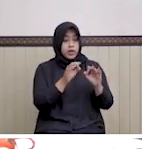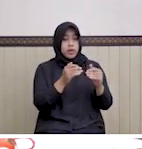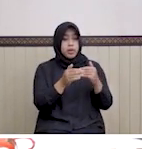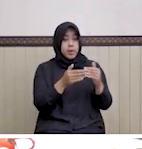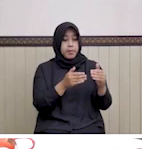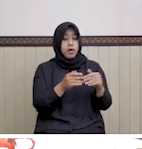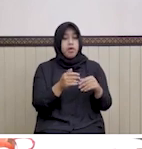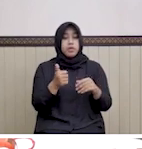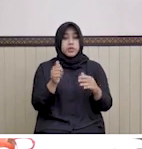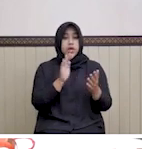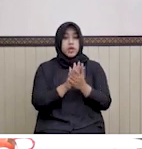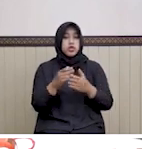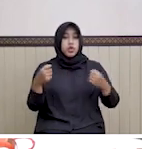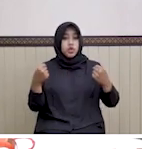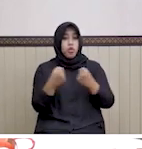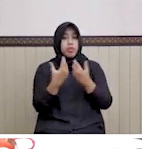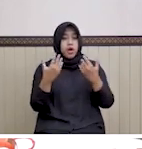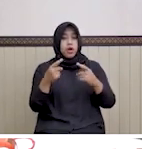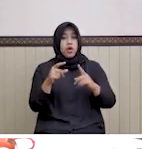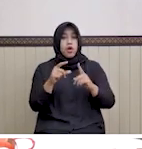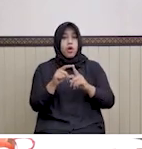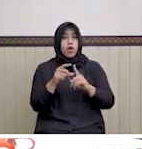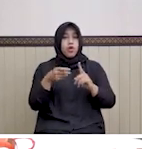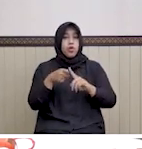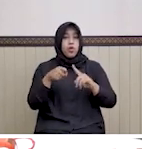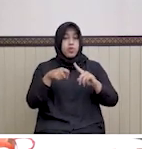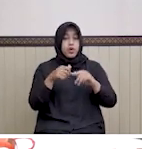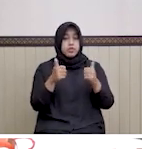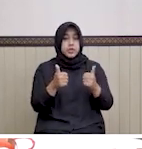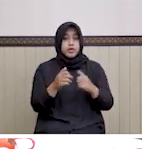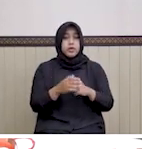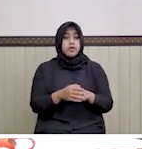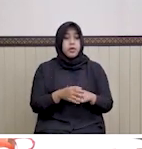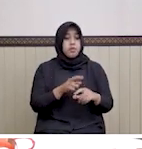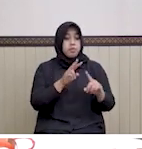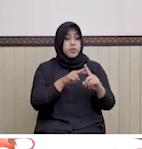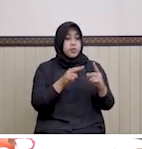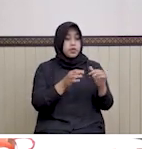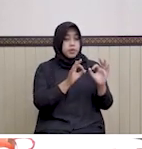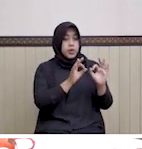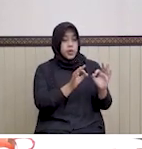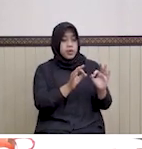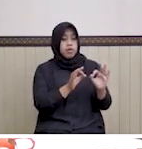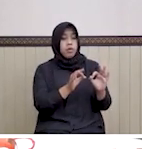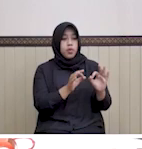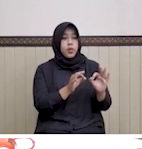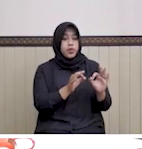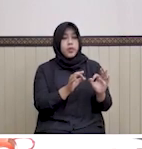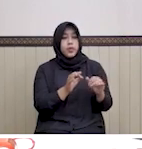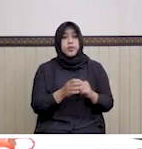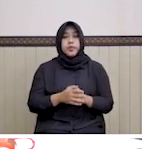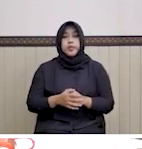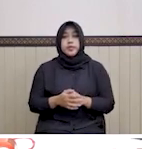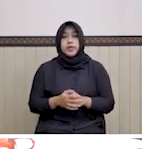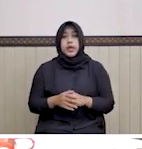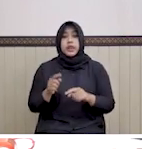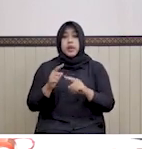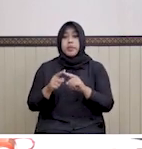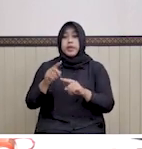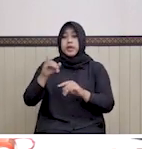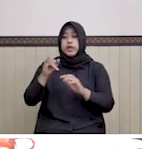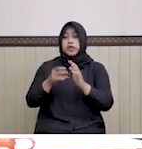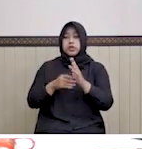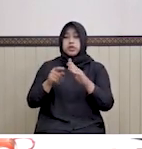gitu Tapi kan bisa mendobrak ada itu Oke kita kayaknya lumayan begitu ya tapi